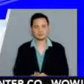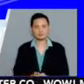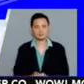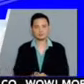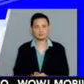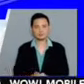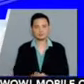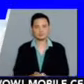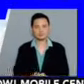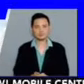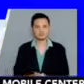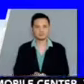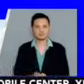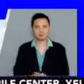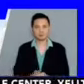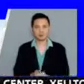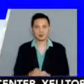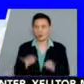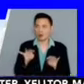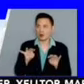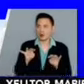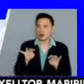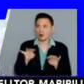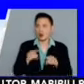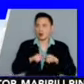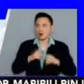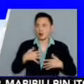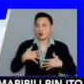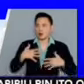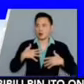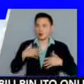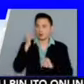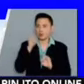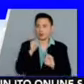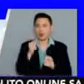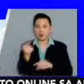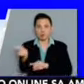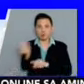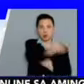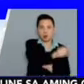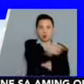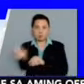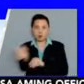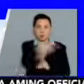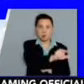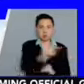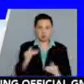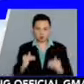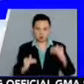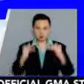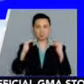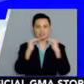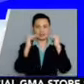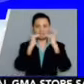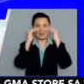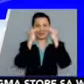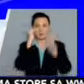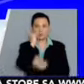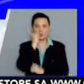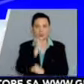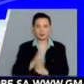Makapigil hininga naman ang rally sa third set, dikit ang laban at ilang beses pang nagtayang score ng dalawang teams. Sa huli, hindi nagiba